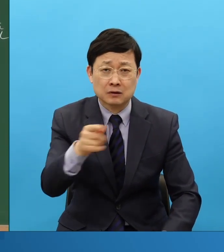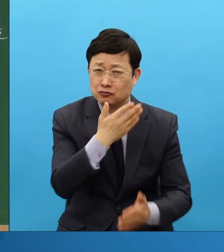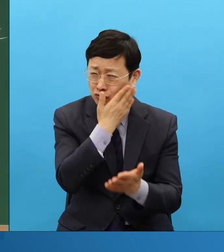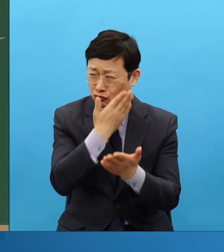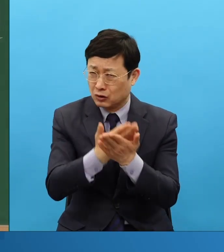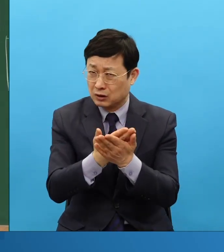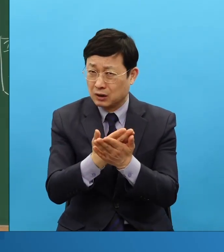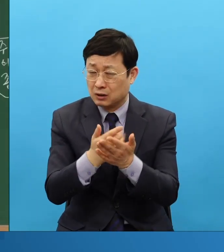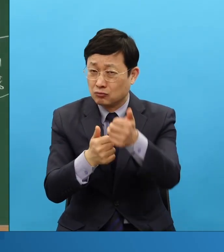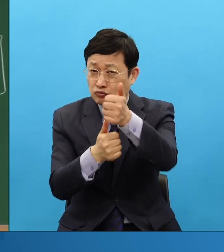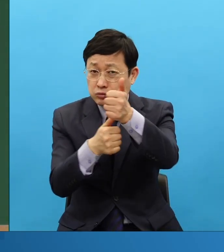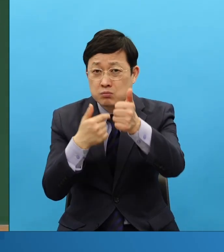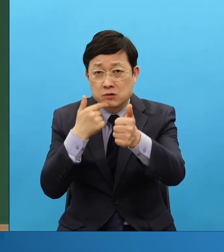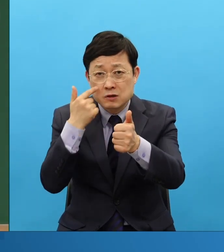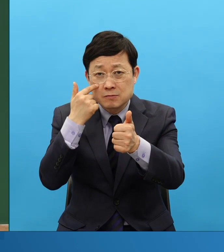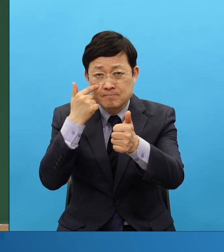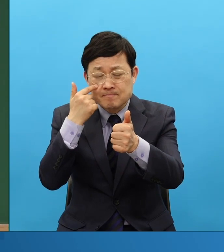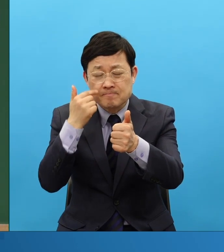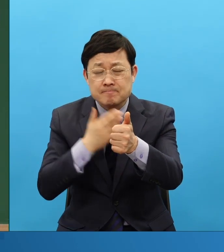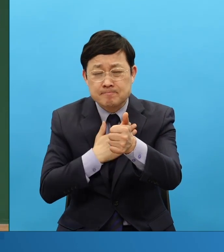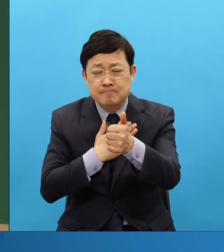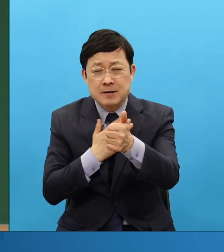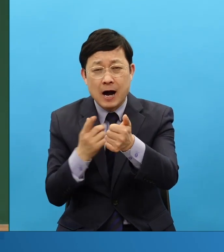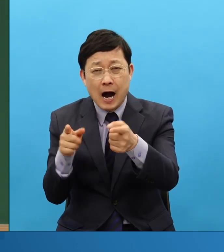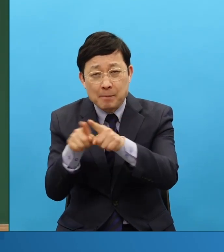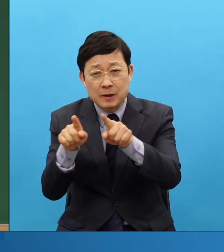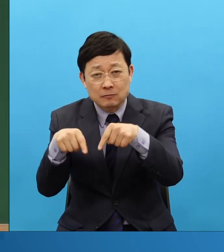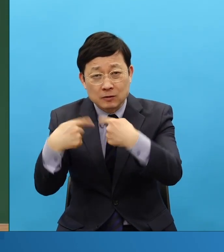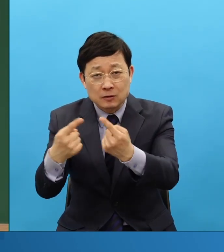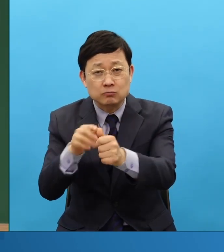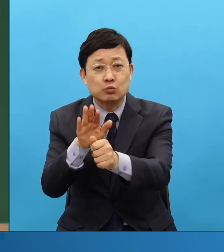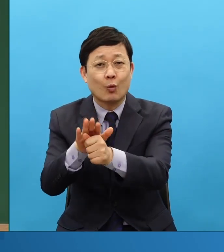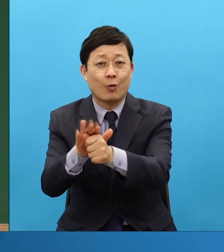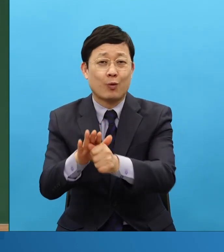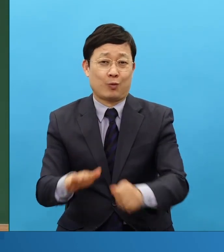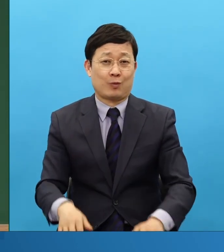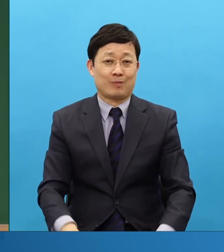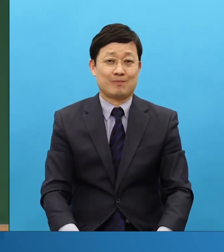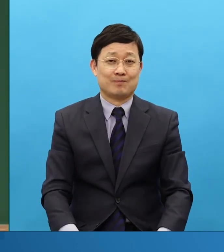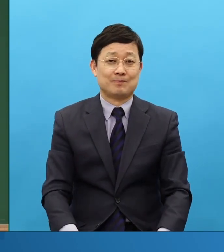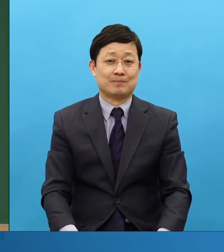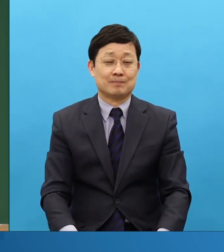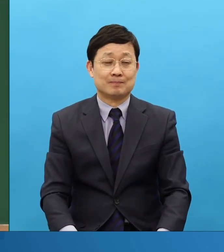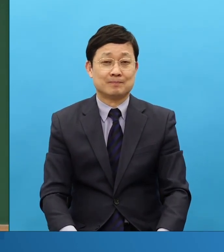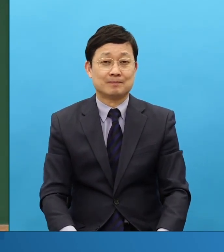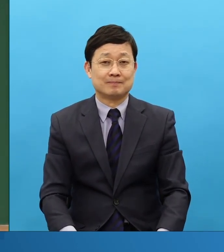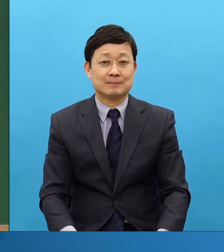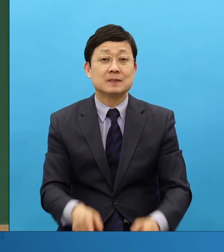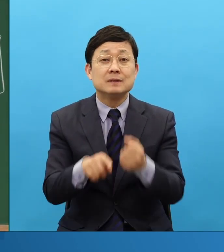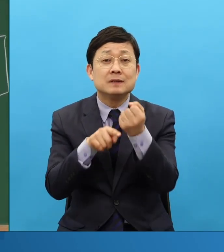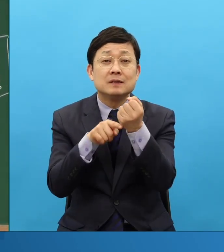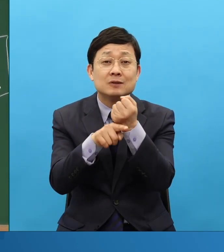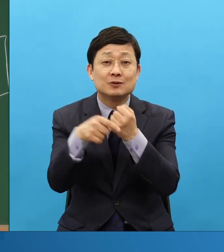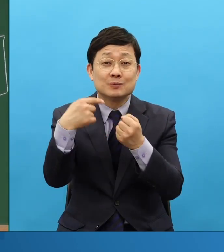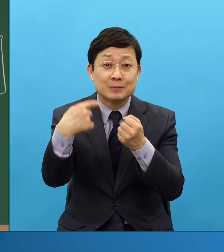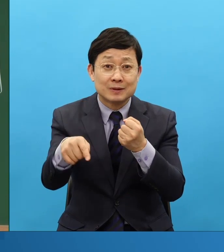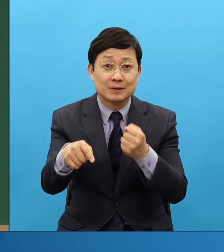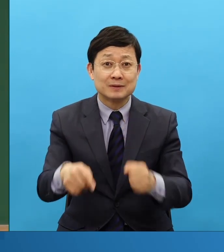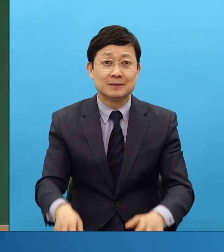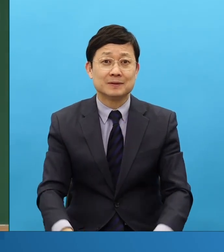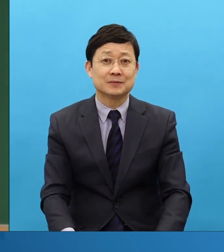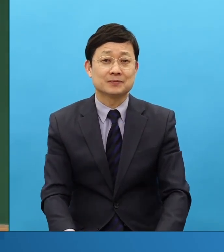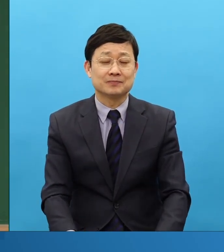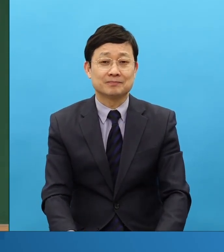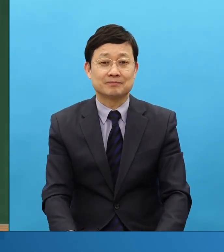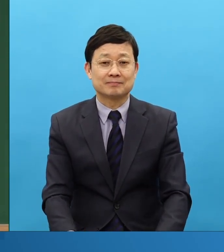associate pastors and assistant pastors? It doesn't matter. 왜냐? Why? 그 이유를 한번 보세요. Look at the reasons.